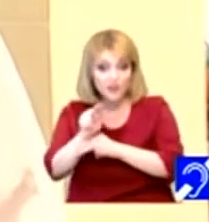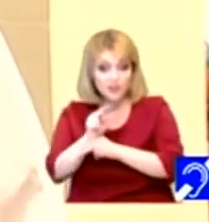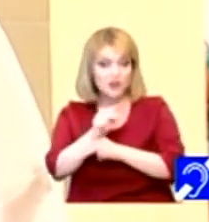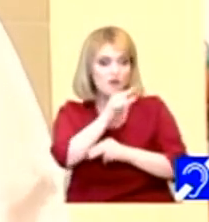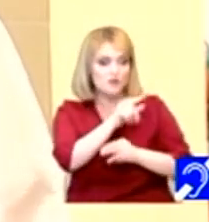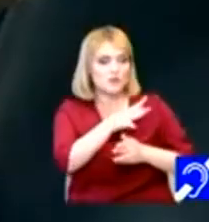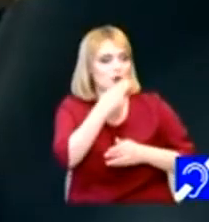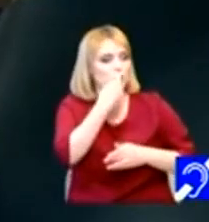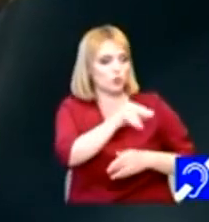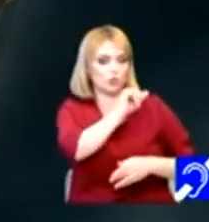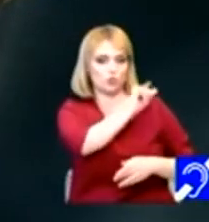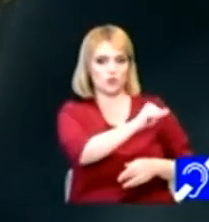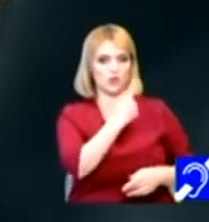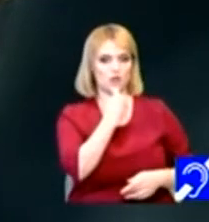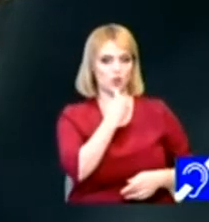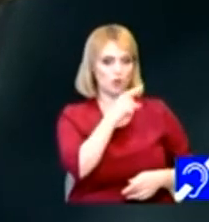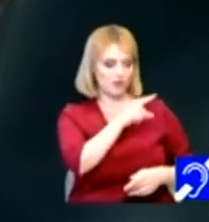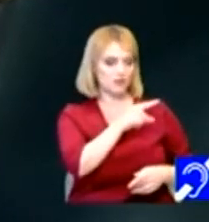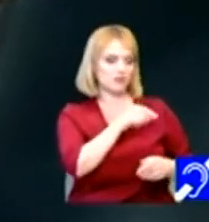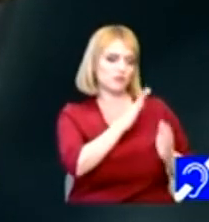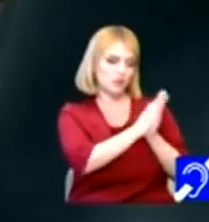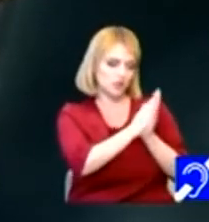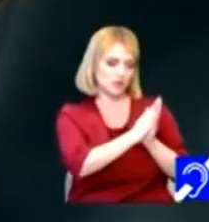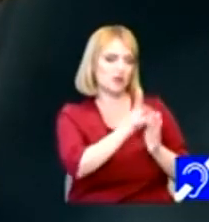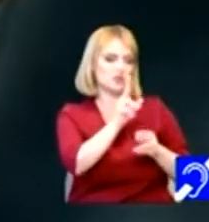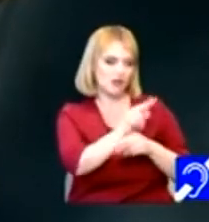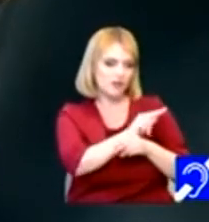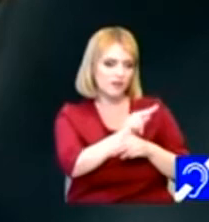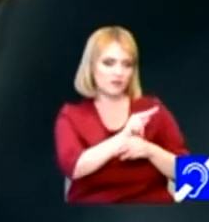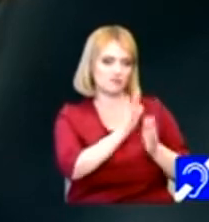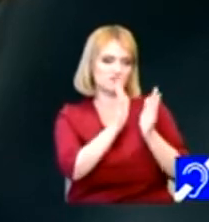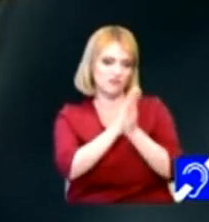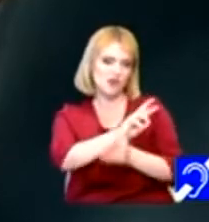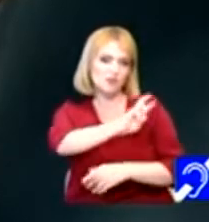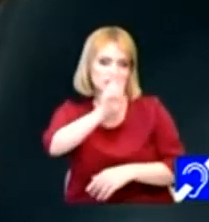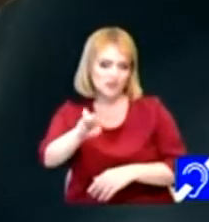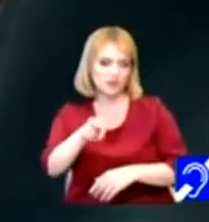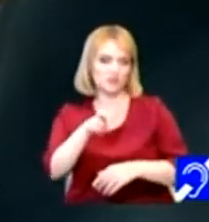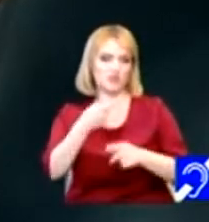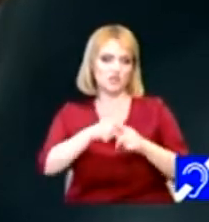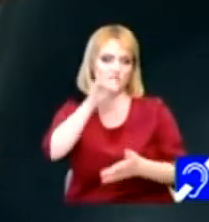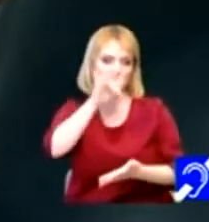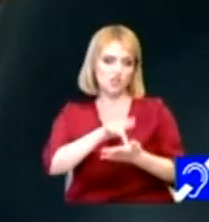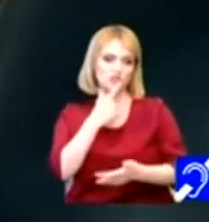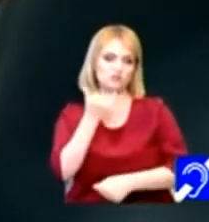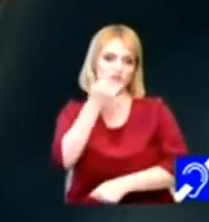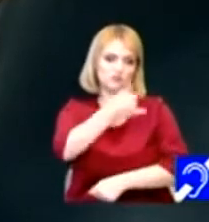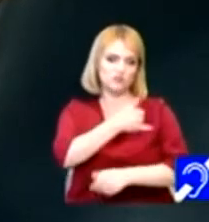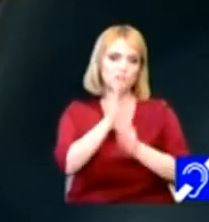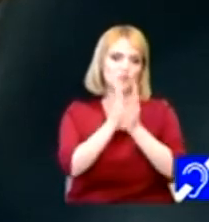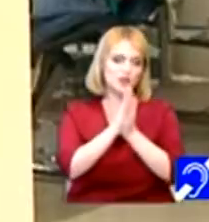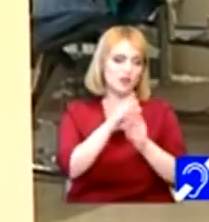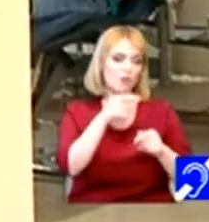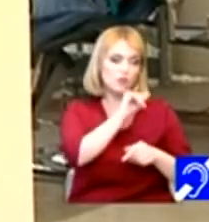de a suplini stocul. Medicii fac un apel către cei care s-au tratat deja de infecția SARS-CoV-2. Vreau să vin cu un apel